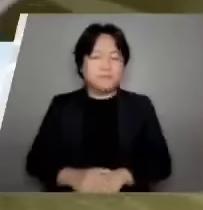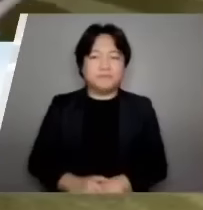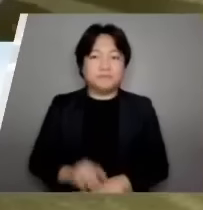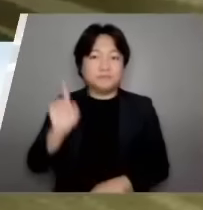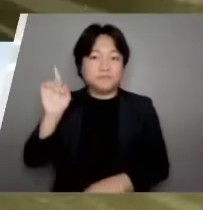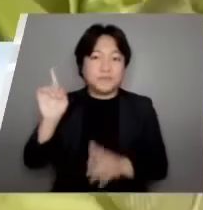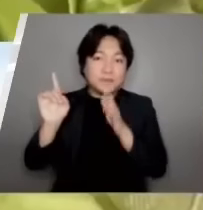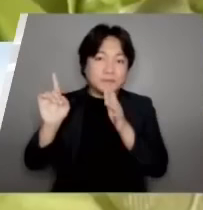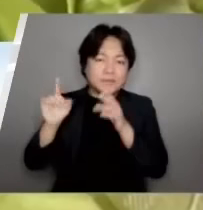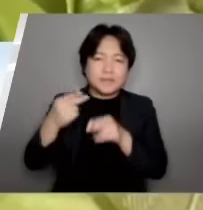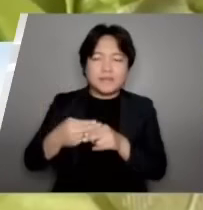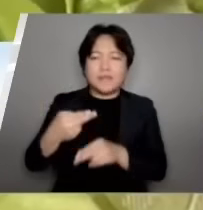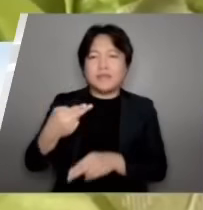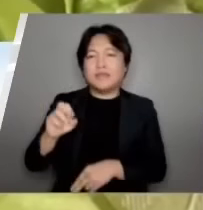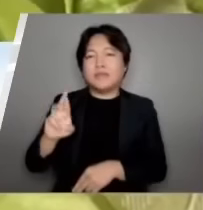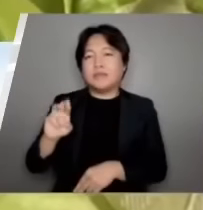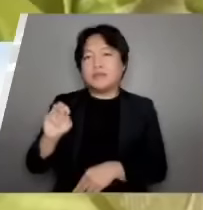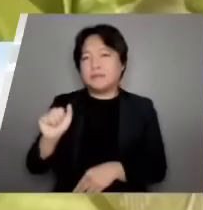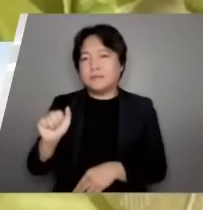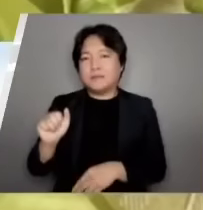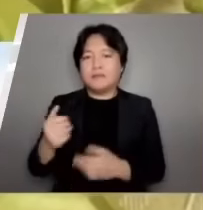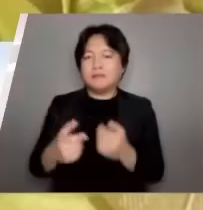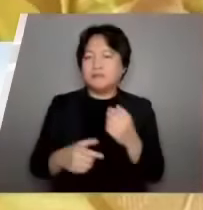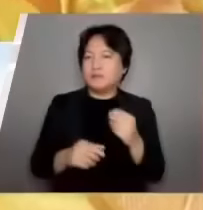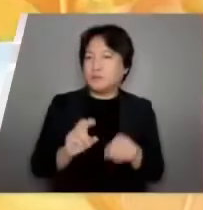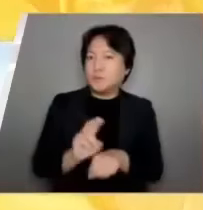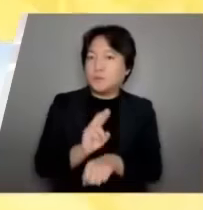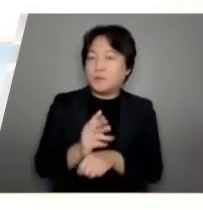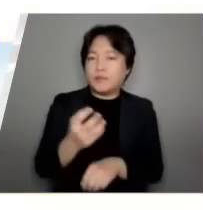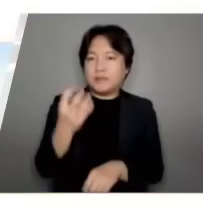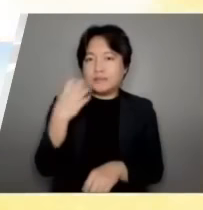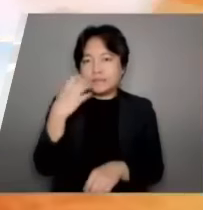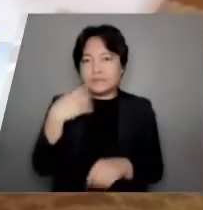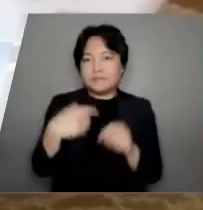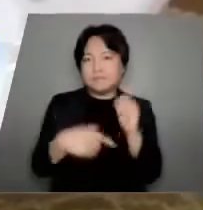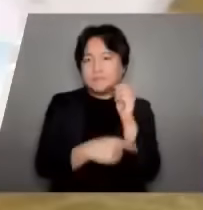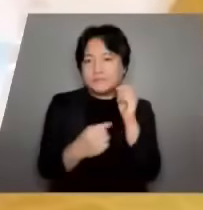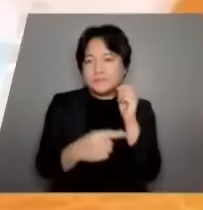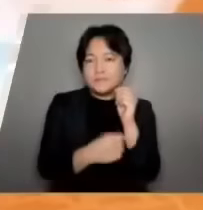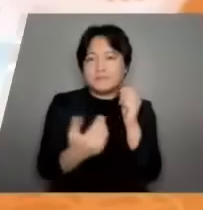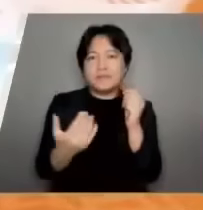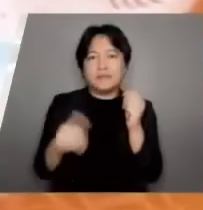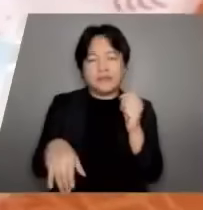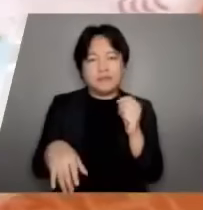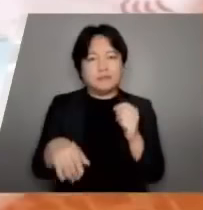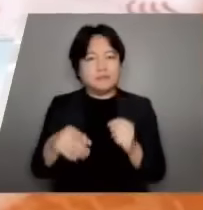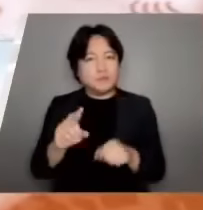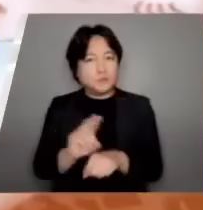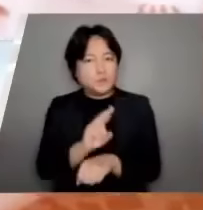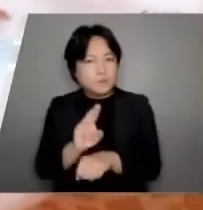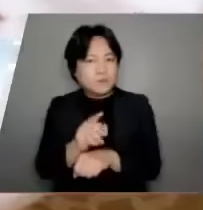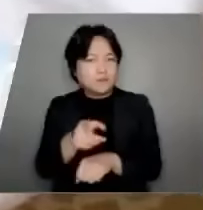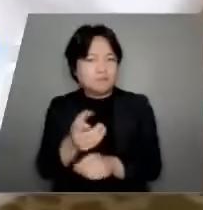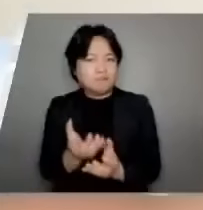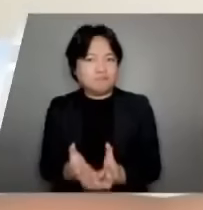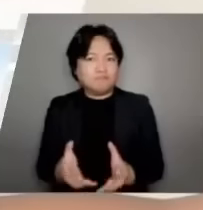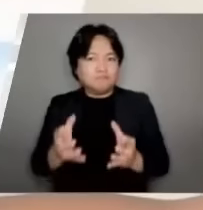ng tanglad at dahon ng bayabas sa kanyang katnga dish. Meron pa nga siyang kaunting trivia para sa